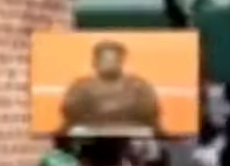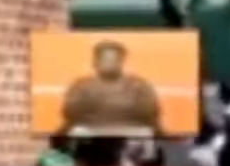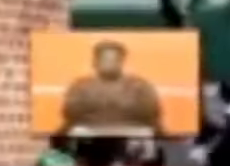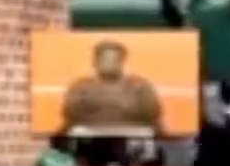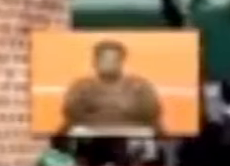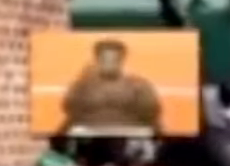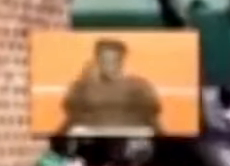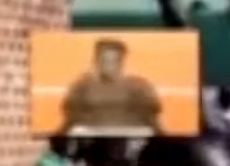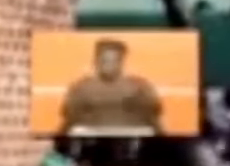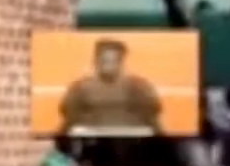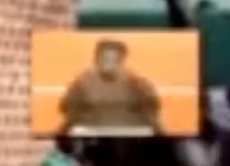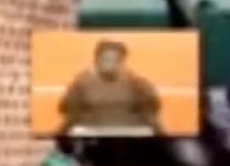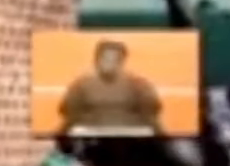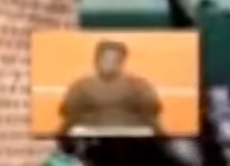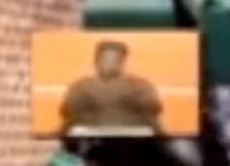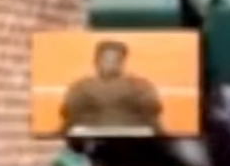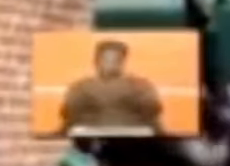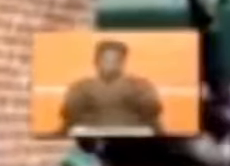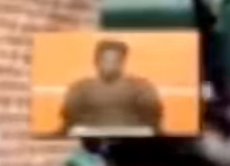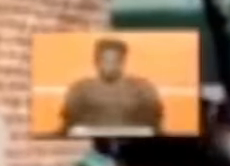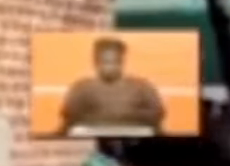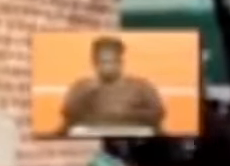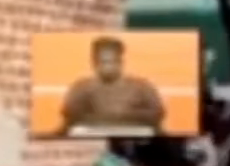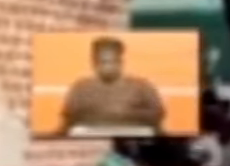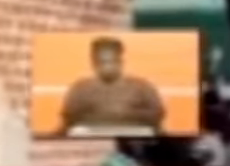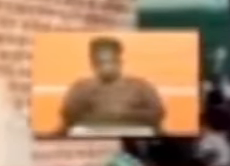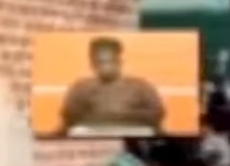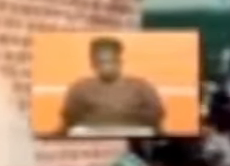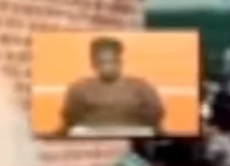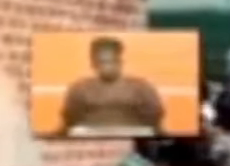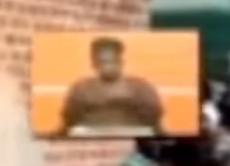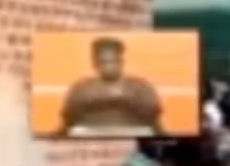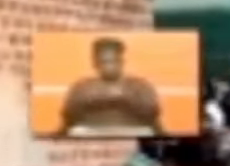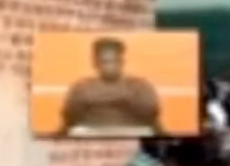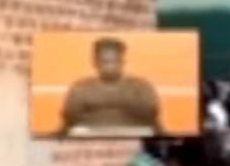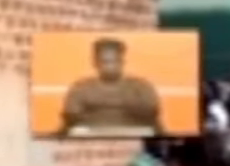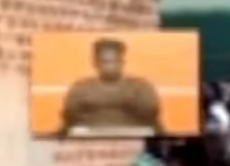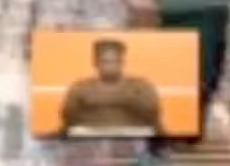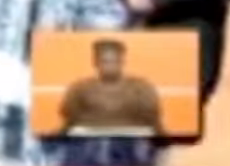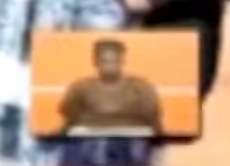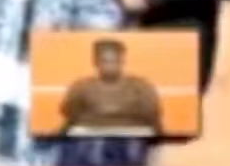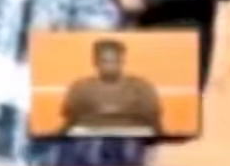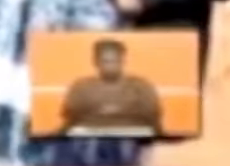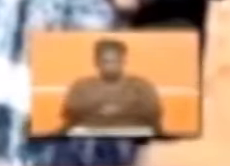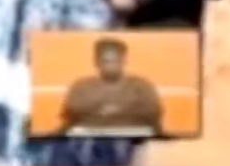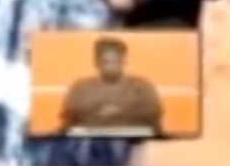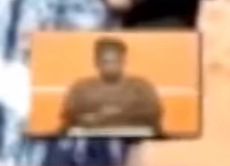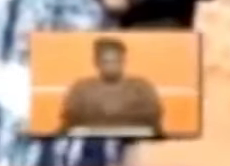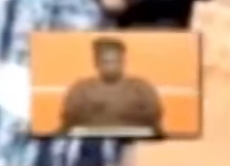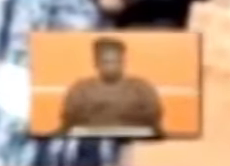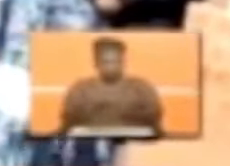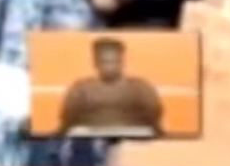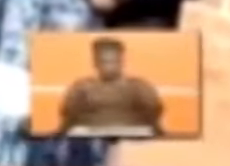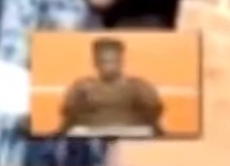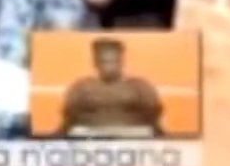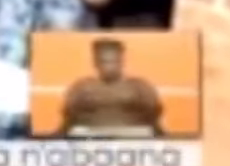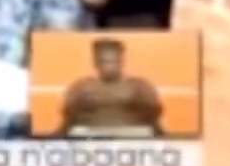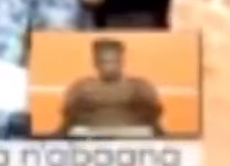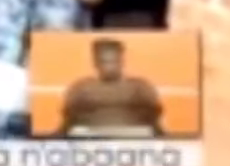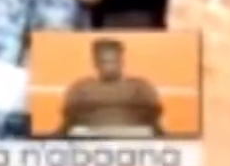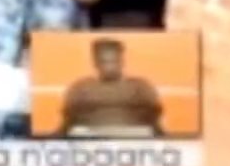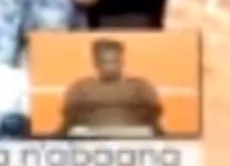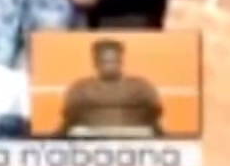laba ko kusara ogenda waka okubakibira kwa sanzoloje lugali nenga tekuli ku forum baba dasiba atena ne kumulimo